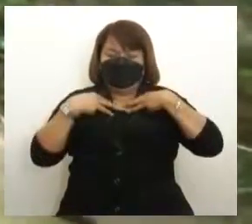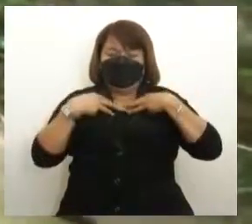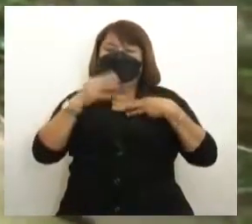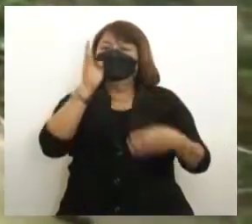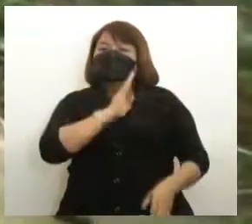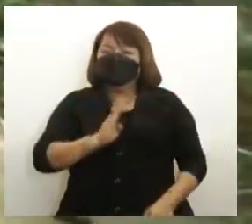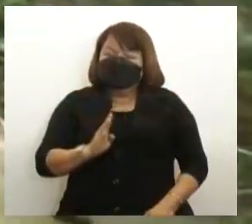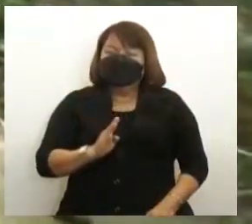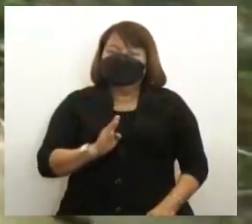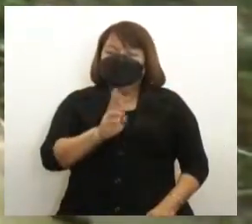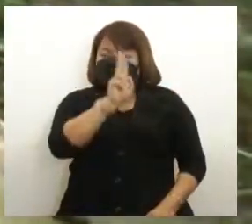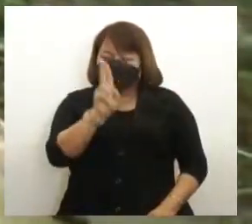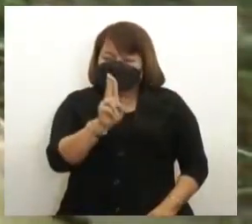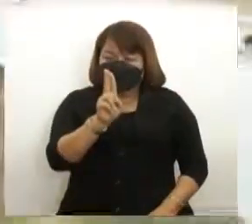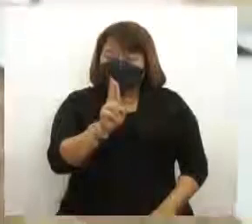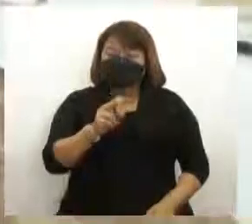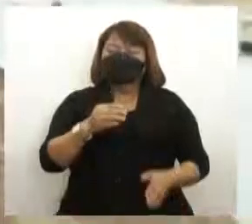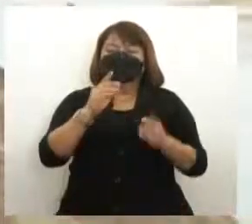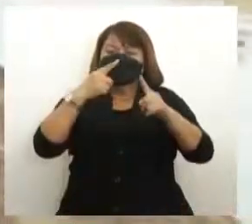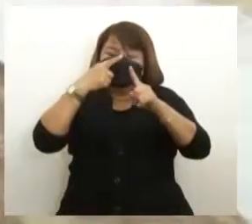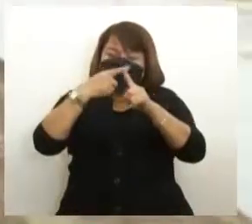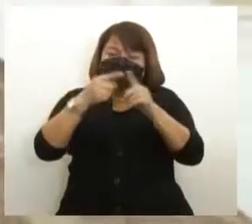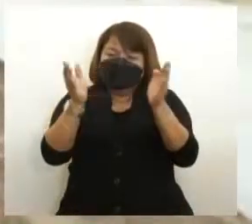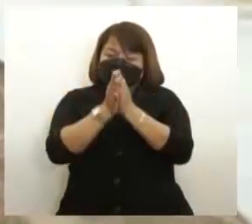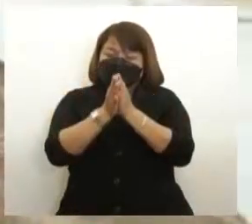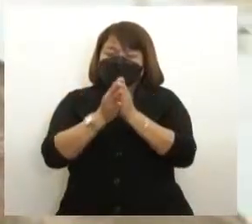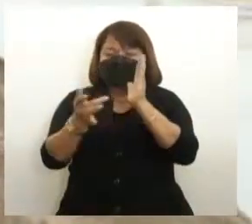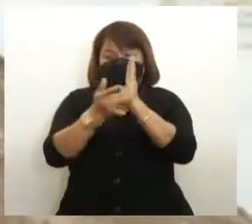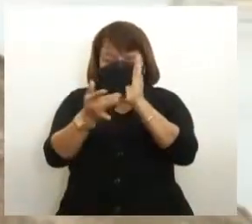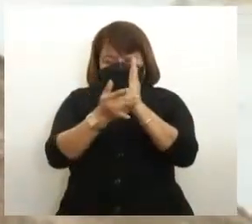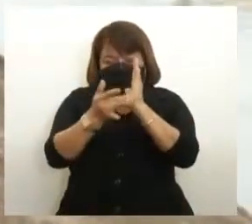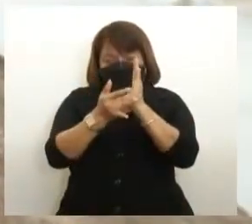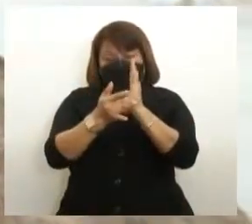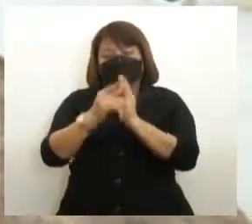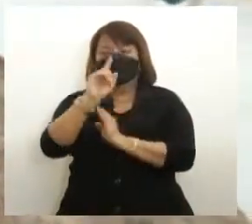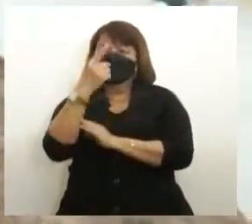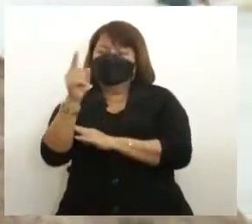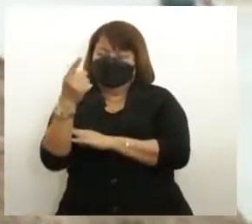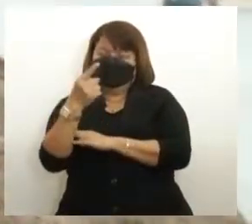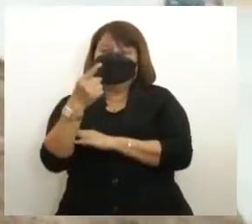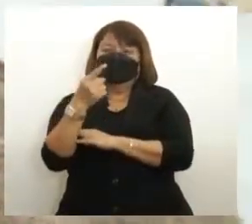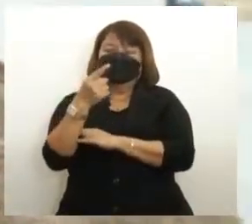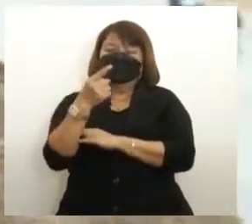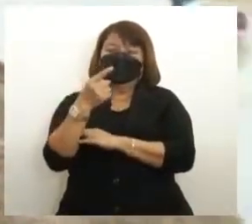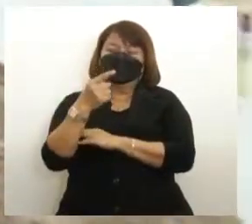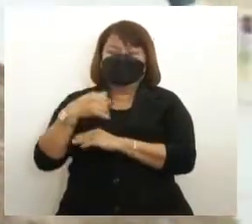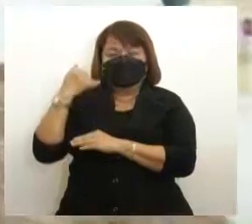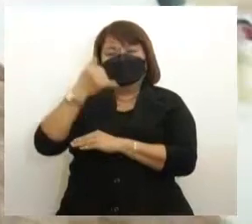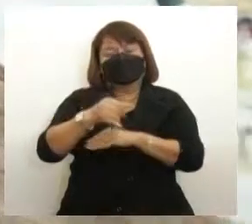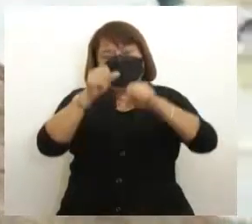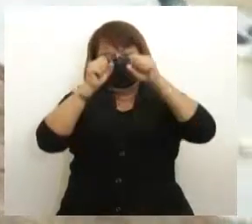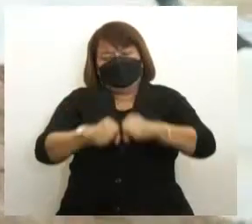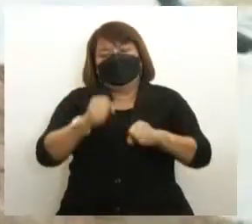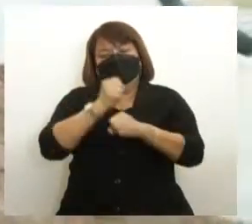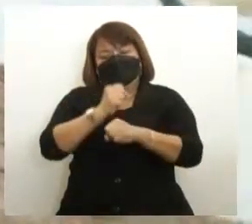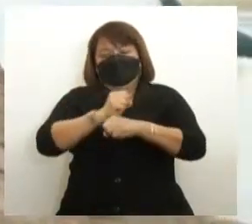ราณเราเรียกว่านะครับแล้วก็มาบวกกับเทคโนโลยีที่ท่านพวกเขียนพูดไปแล้วนะครับแล้วก็มาสามารถเป็นโ